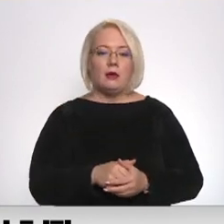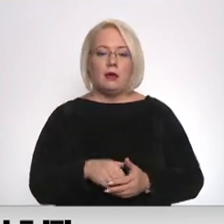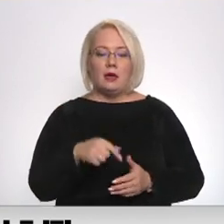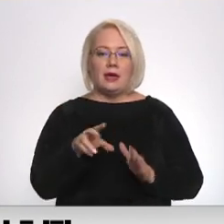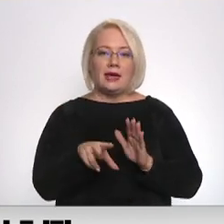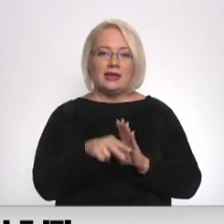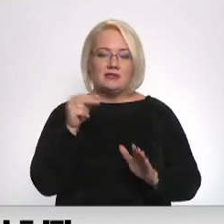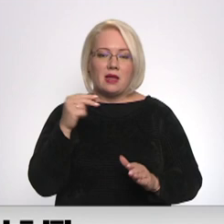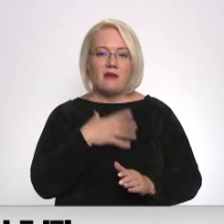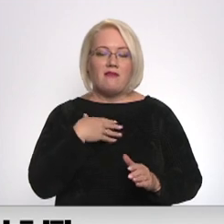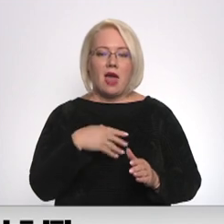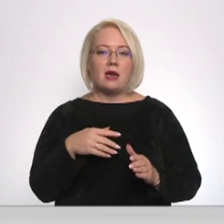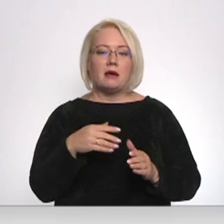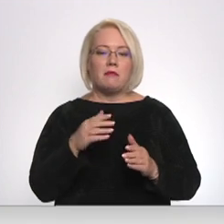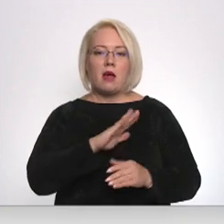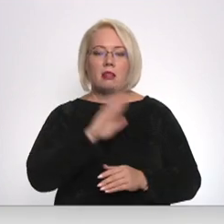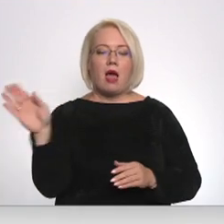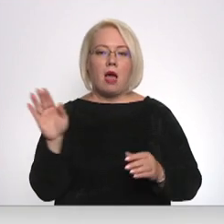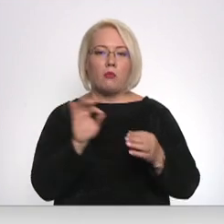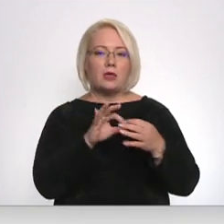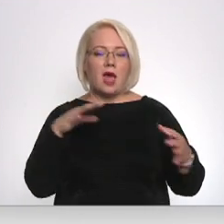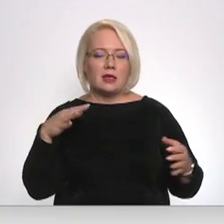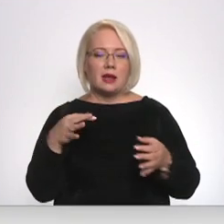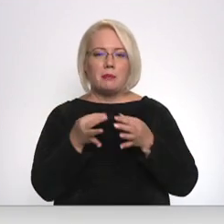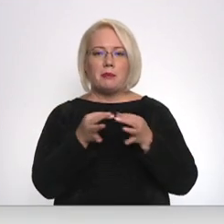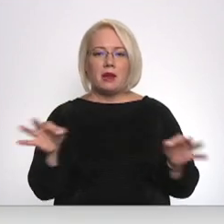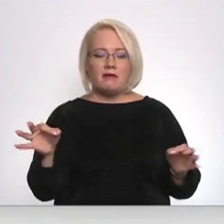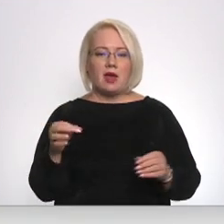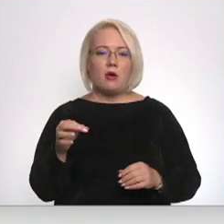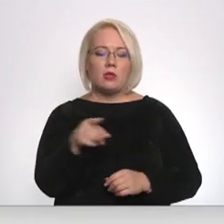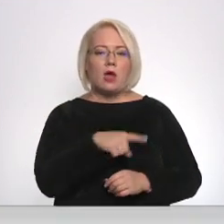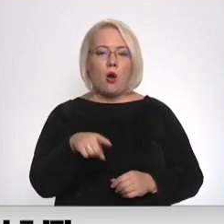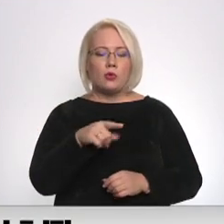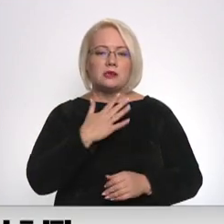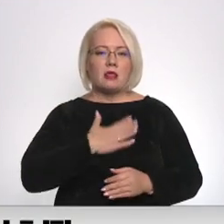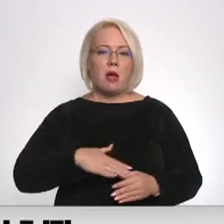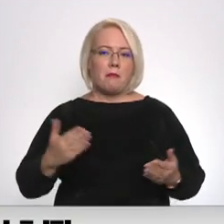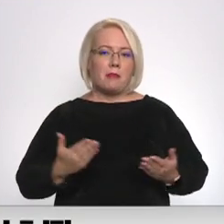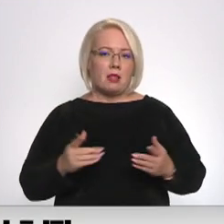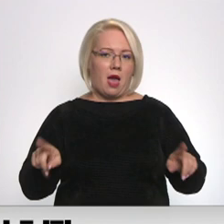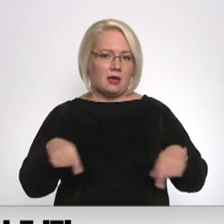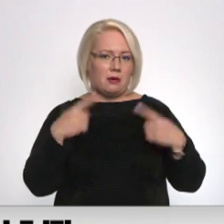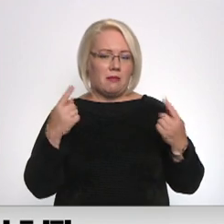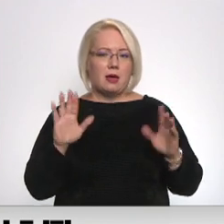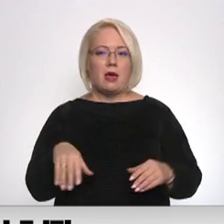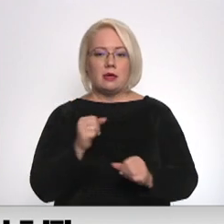labu neatkarībai, brīvībai un tautas, kā lai saka, labklājībai, lai ir